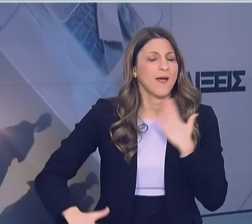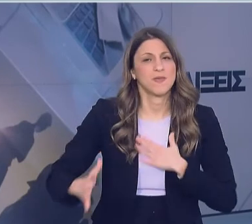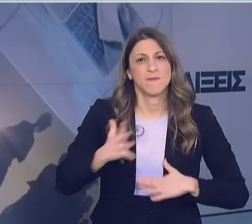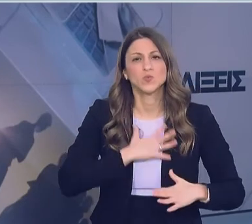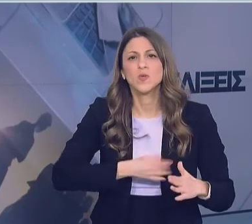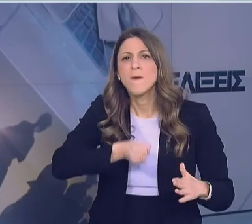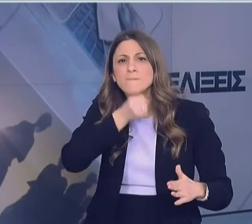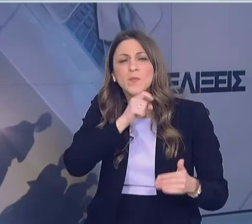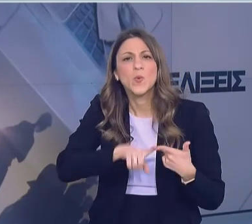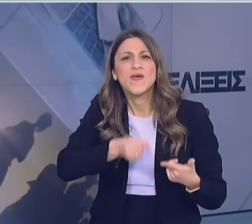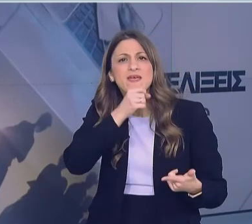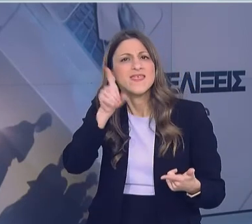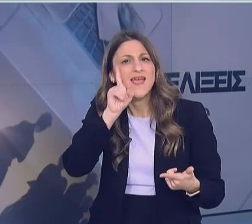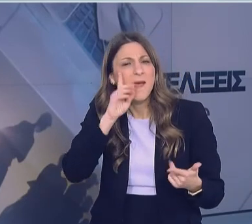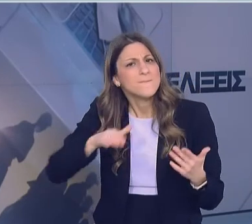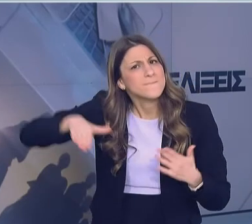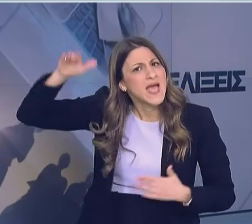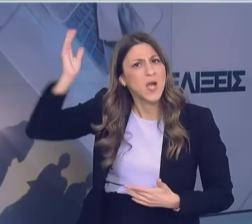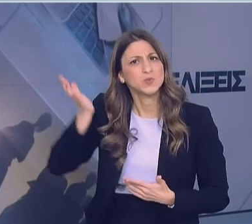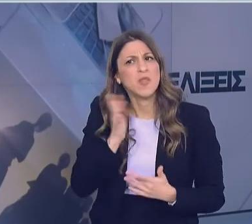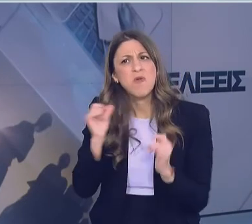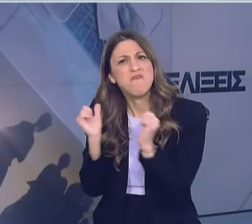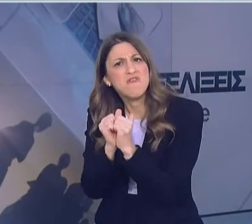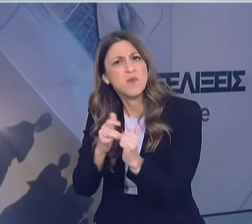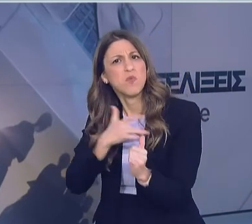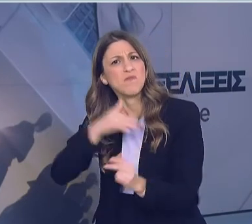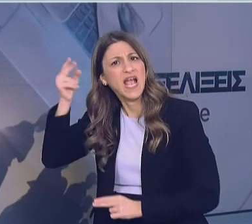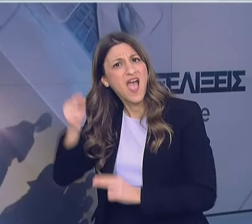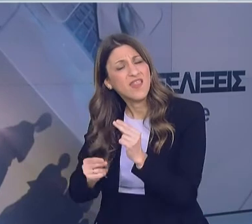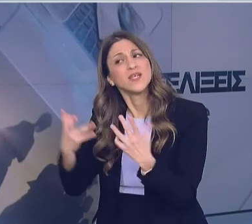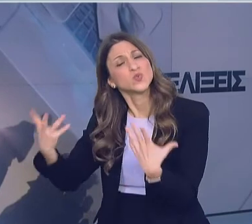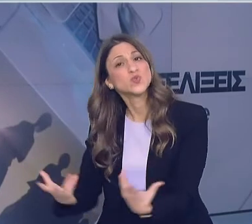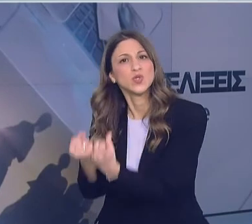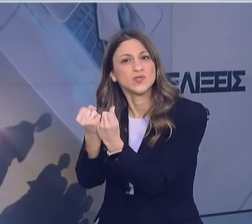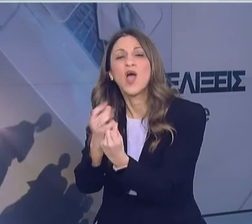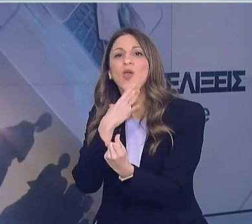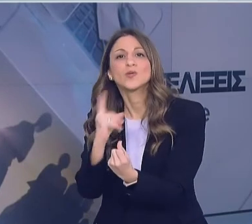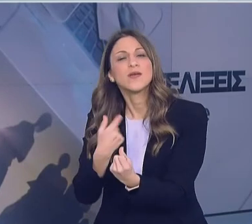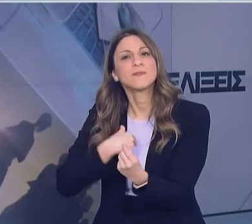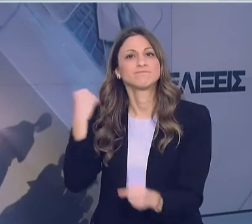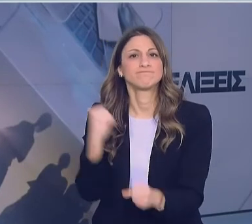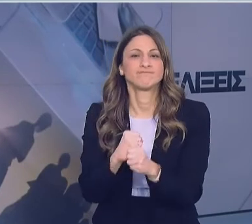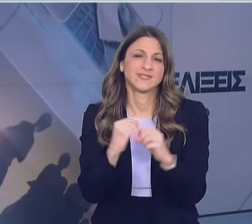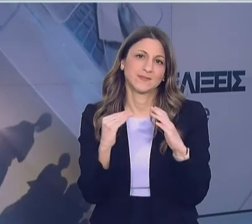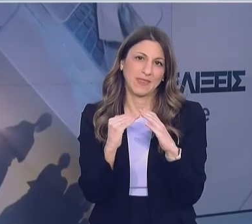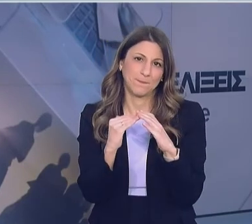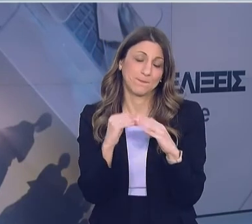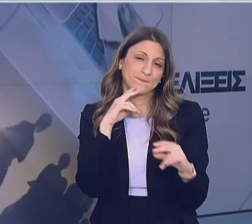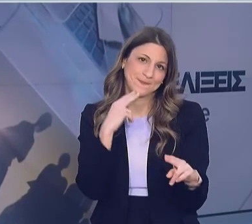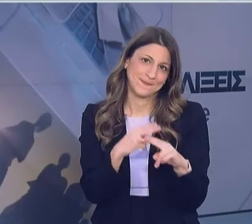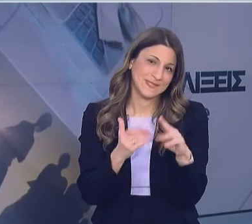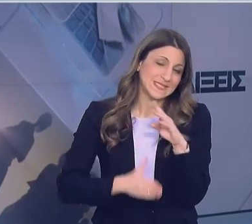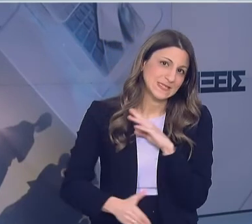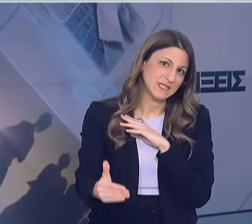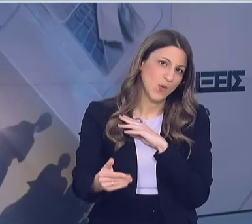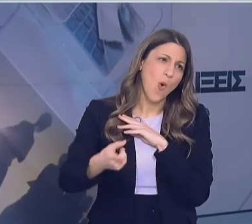εργαλείο για να σπάσουμε την αλυσίδα μετάδοσης του ιού. Να μείνουμε στο σπίτι. Αυτό είναι το στοίχημα. Αυτό είναι το νόημα.